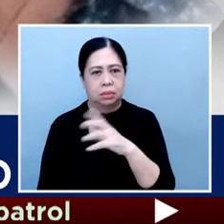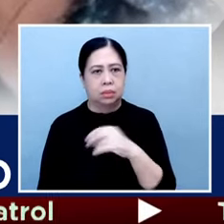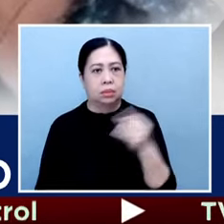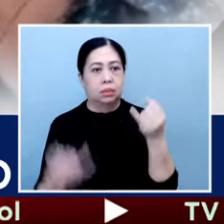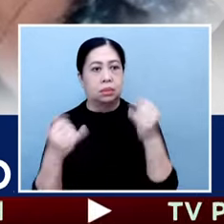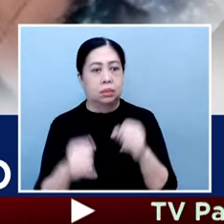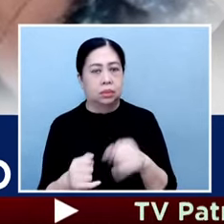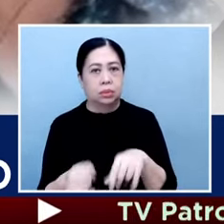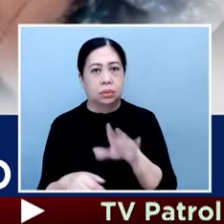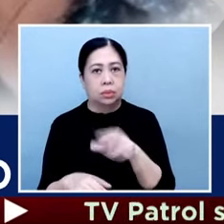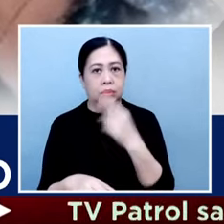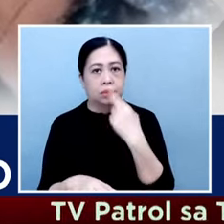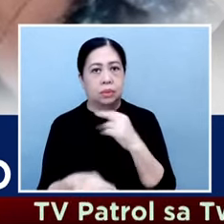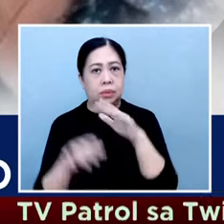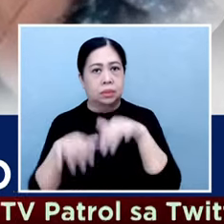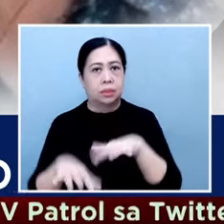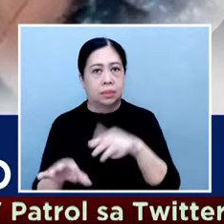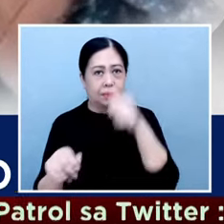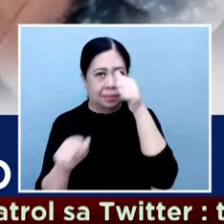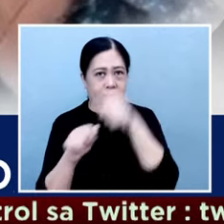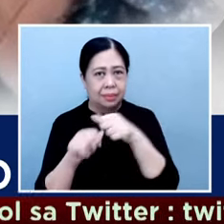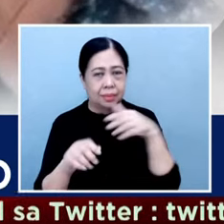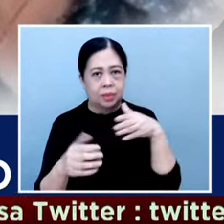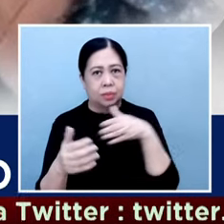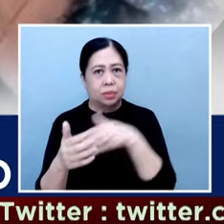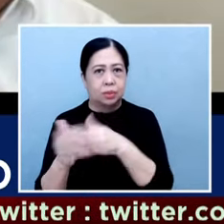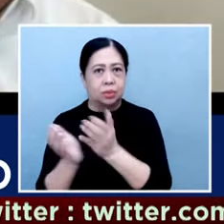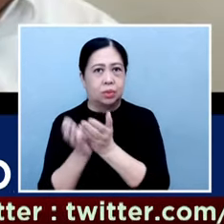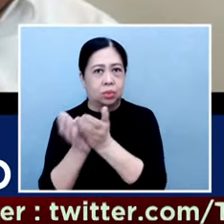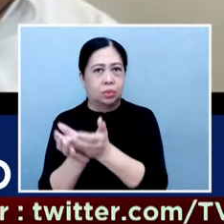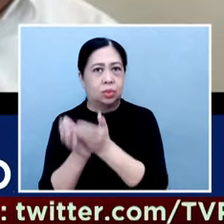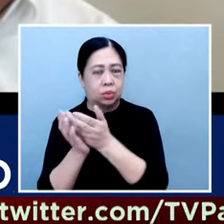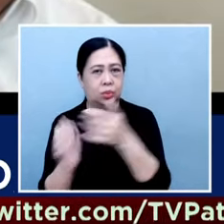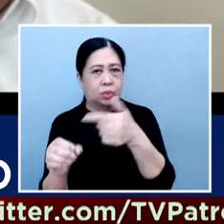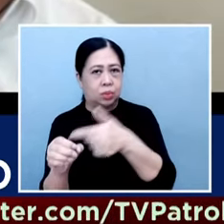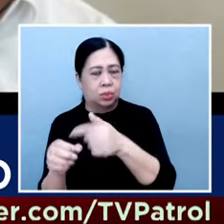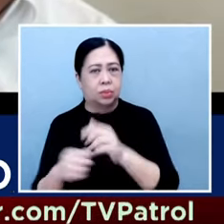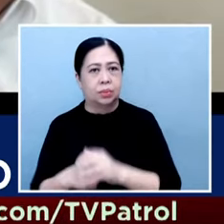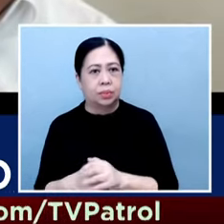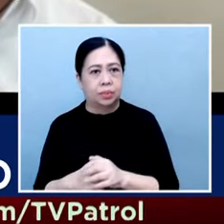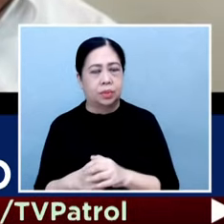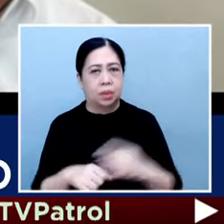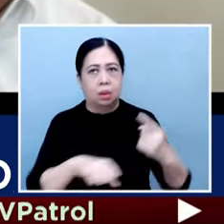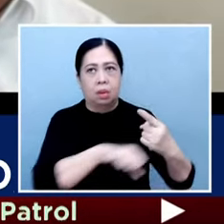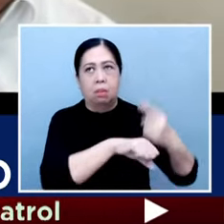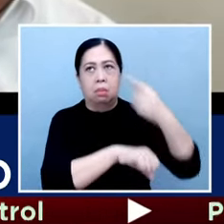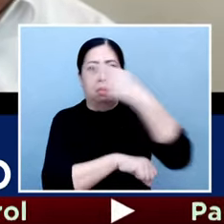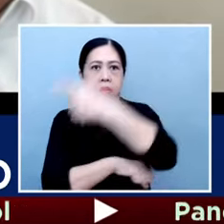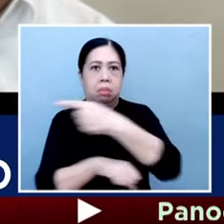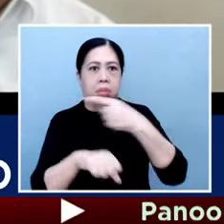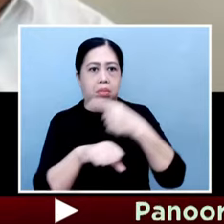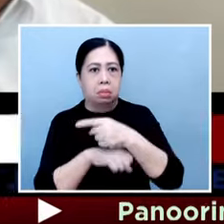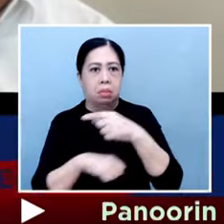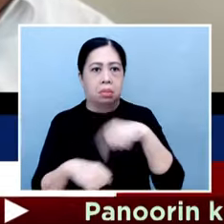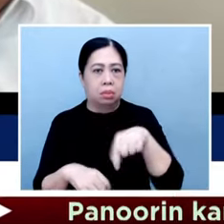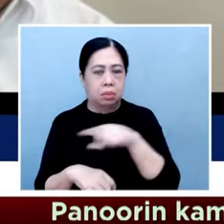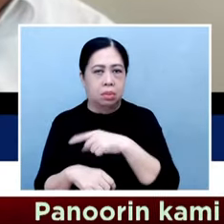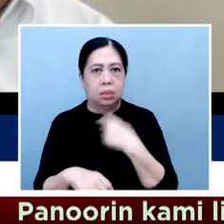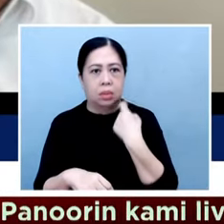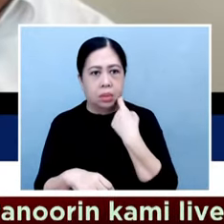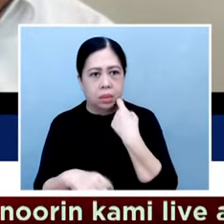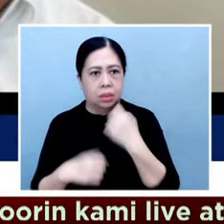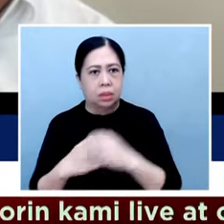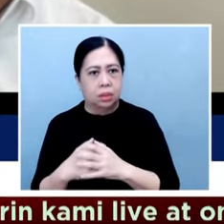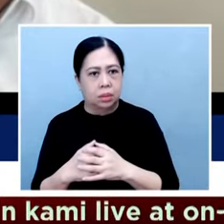sa Red Sea, yung pag-atake po sa mga oil vessels. Kung nagkaroon ng airstrike sa Yemen ngayon lang, no? Ngayon, a couple